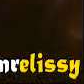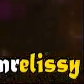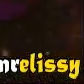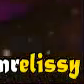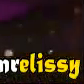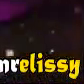خير